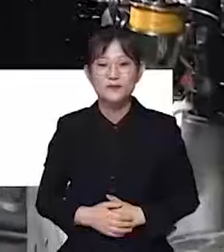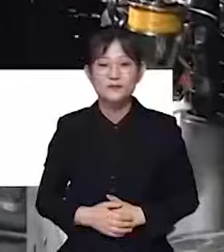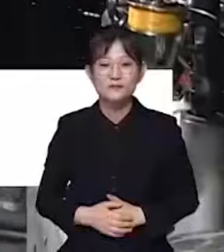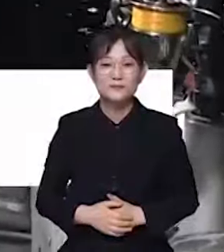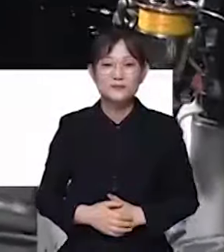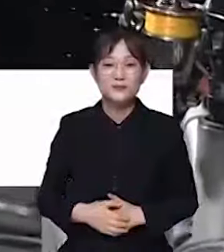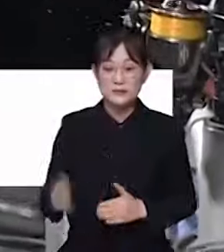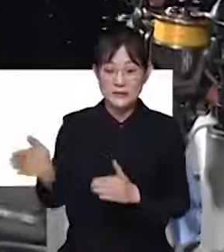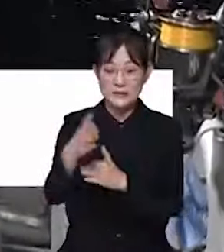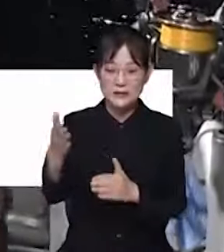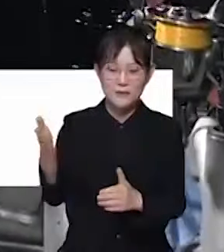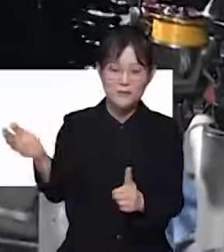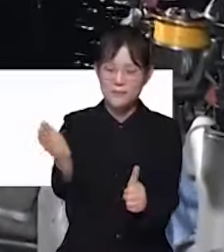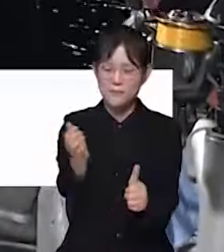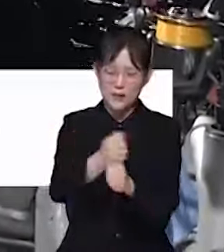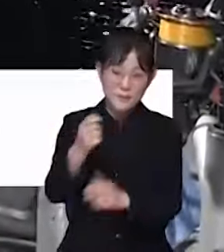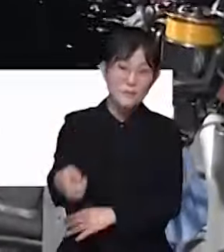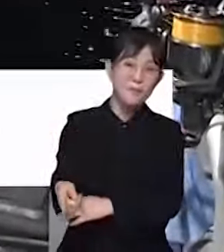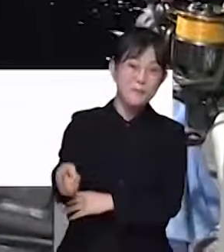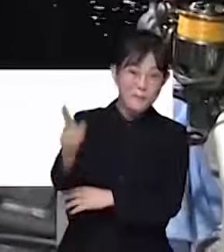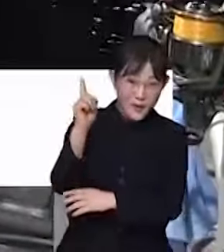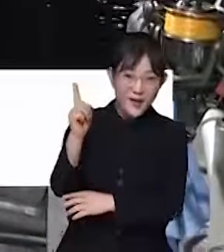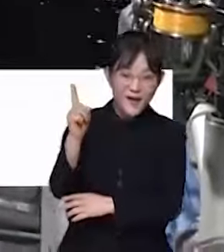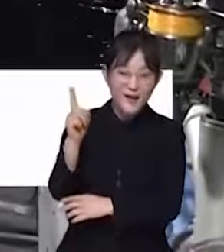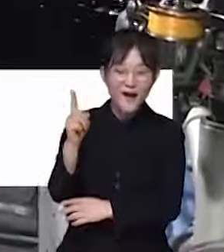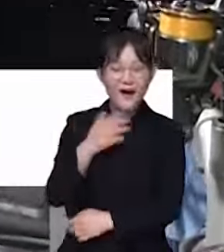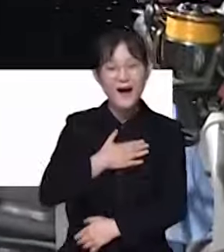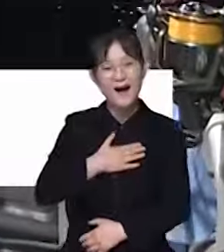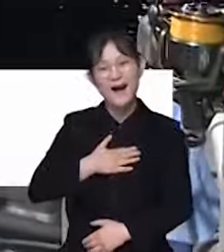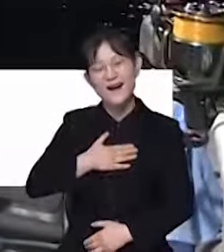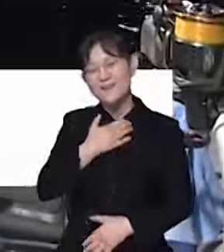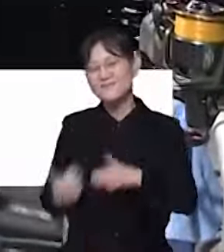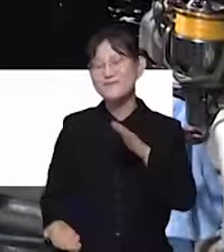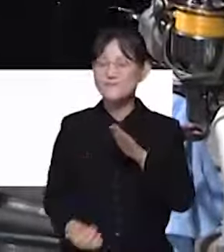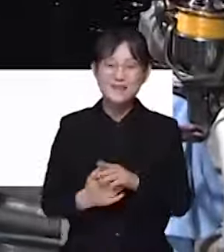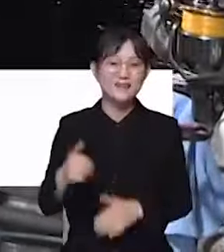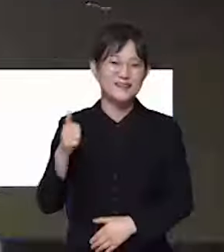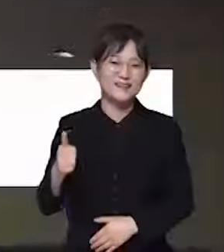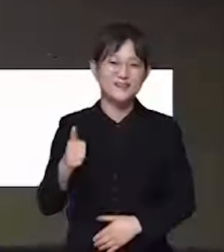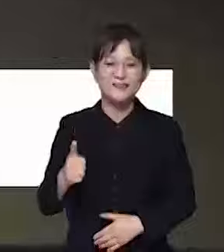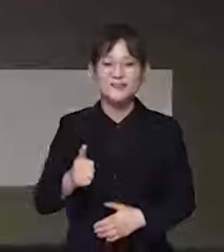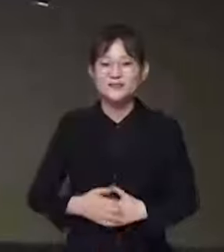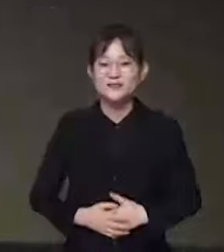맛에 그 손맛이라고 하죠. 진짜 그건 기분이 좋죠.